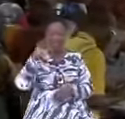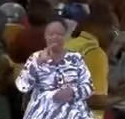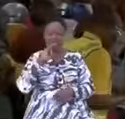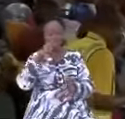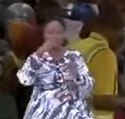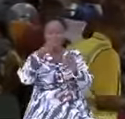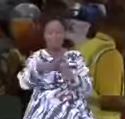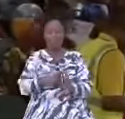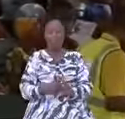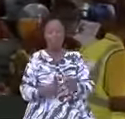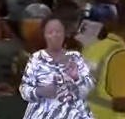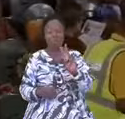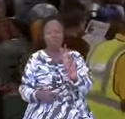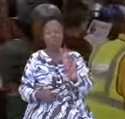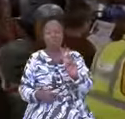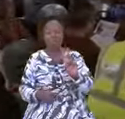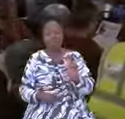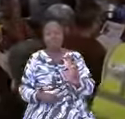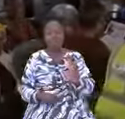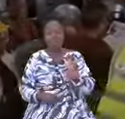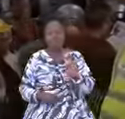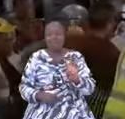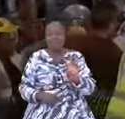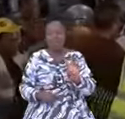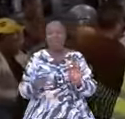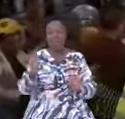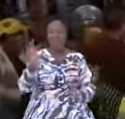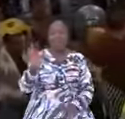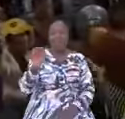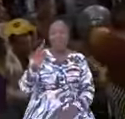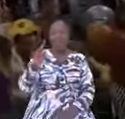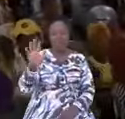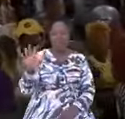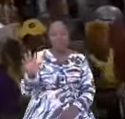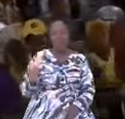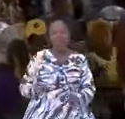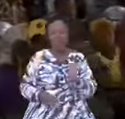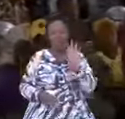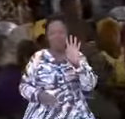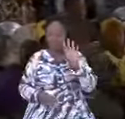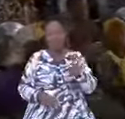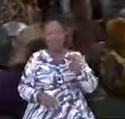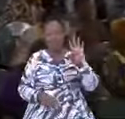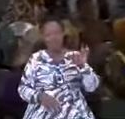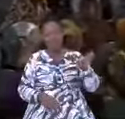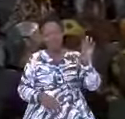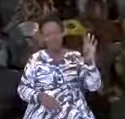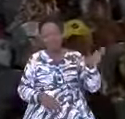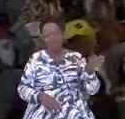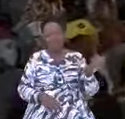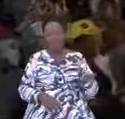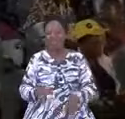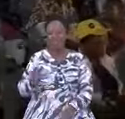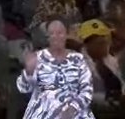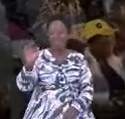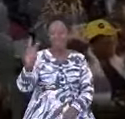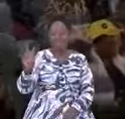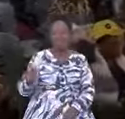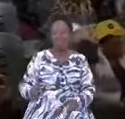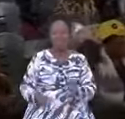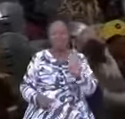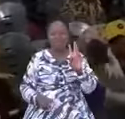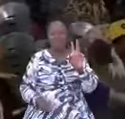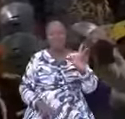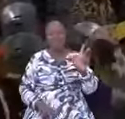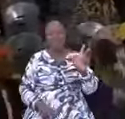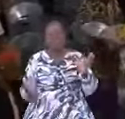54 44 92 63 se reprend encore